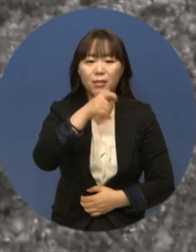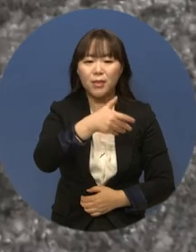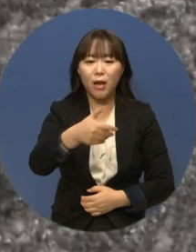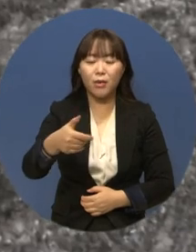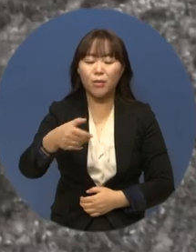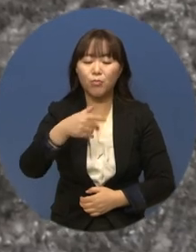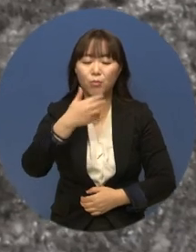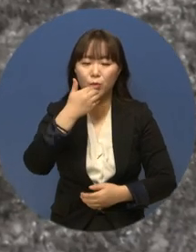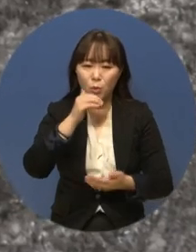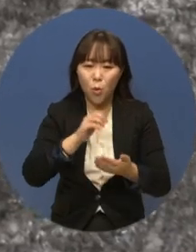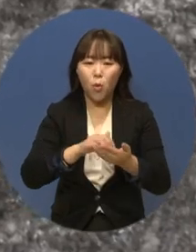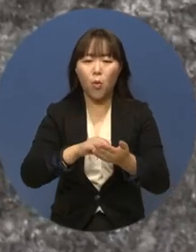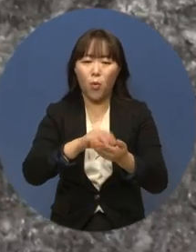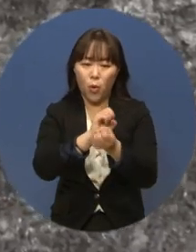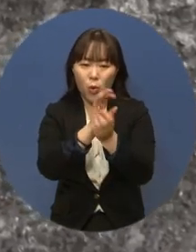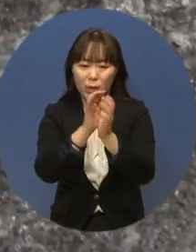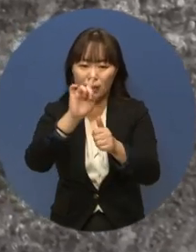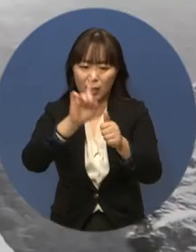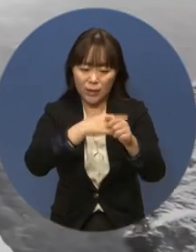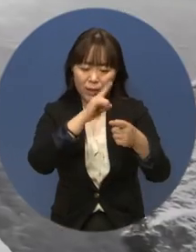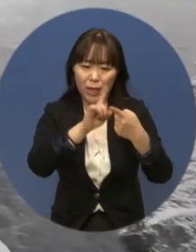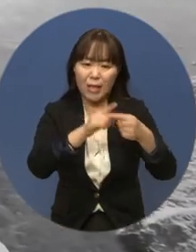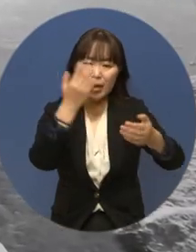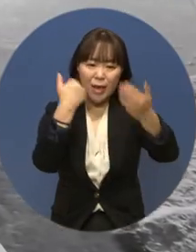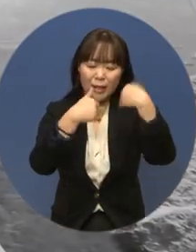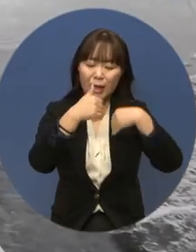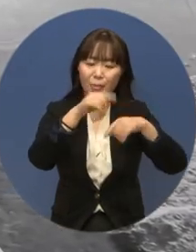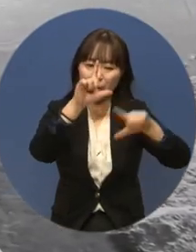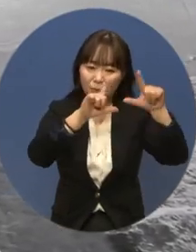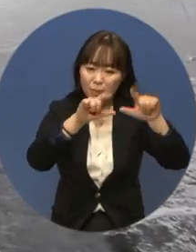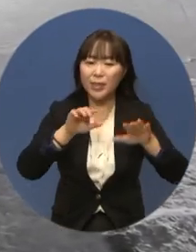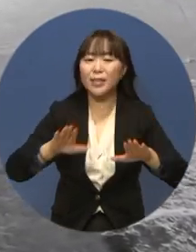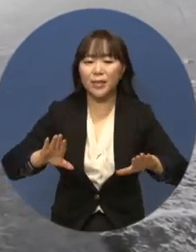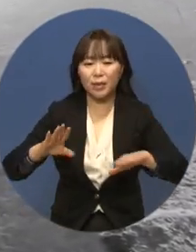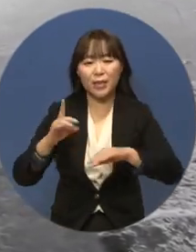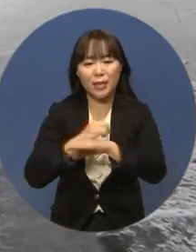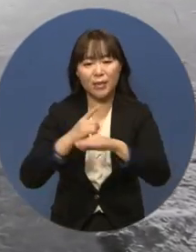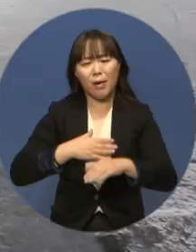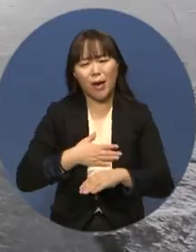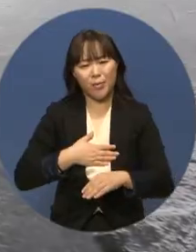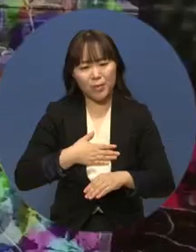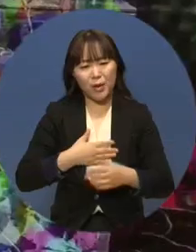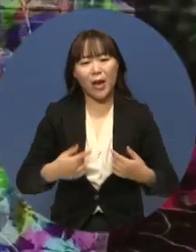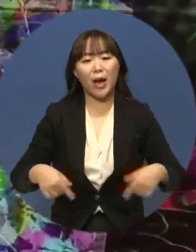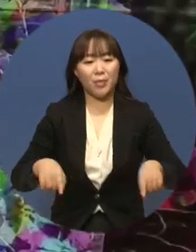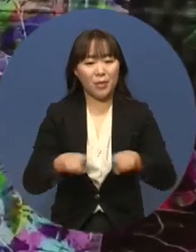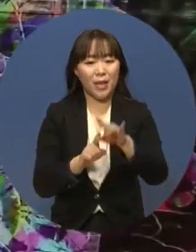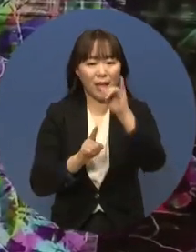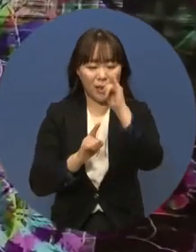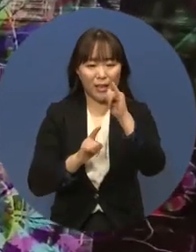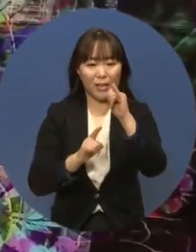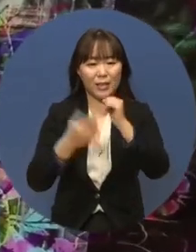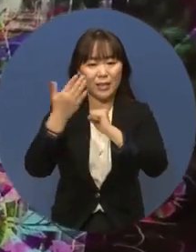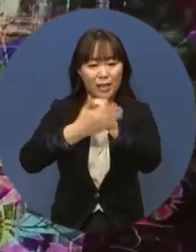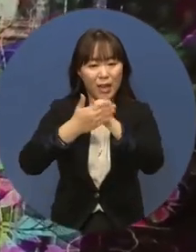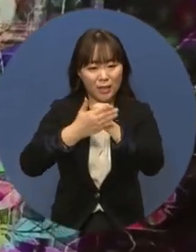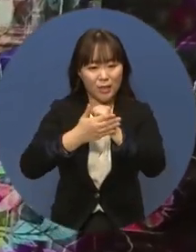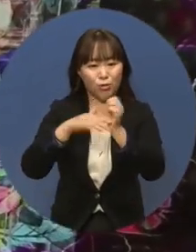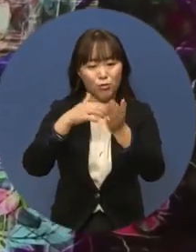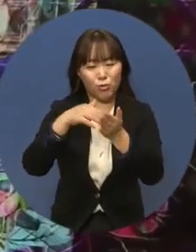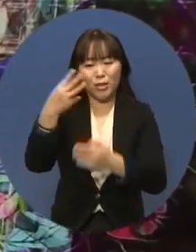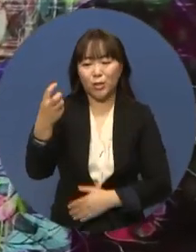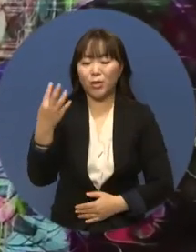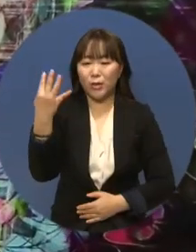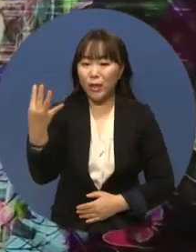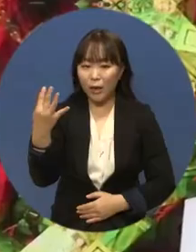돌, 꽃 등 자연 그대로의 아날로그와 현재의 디지털 감성이 어우러진 사진 작품 총